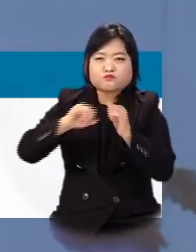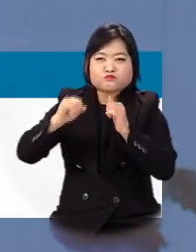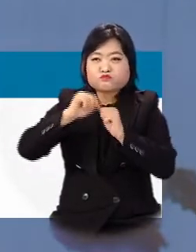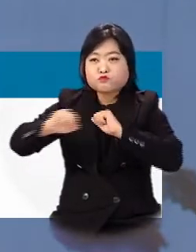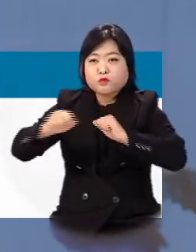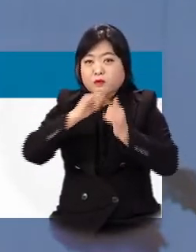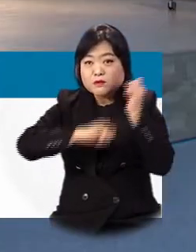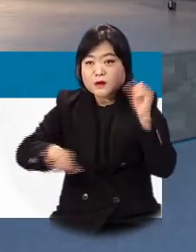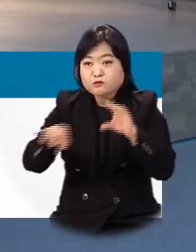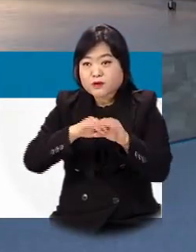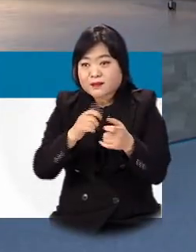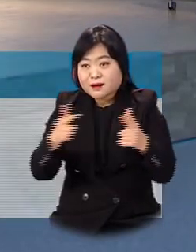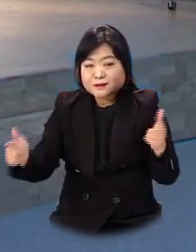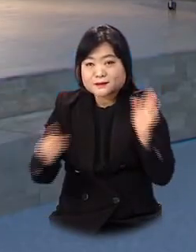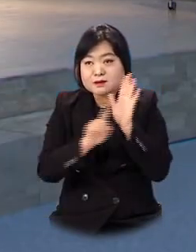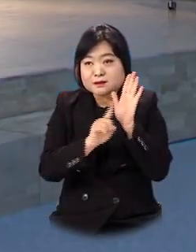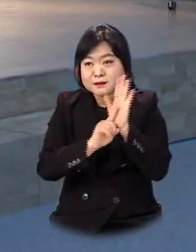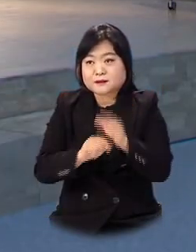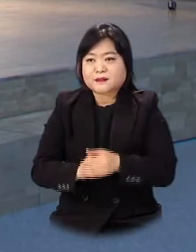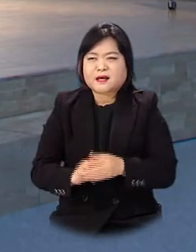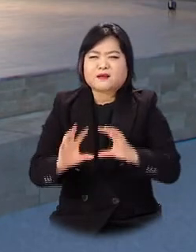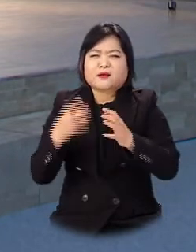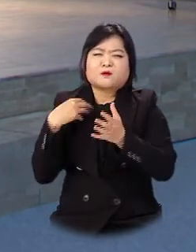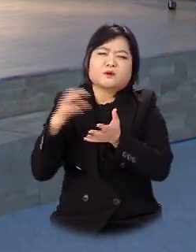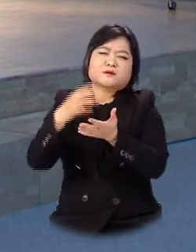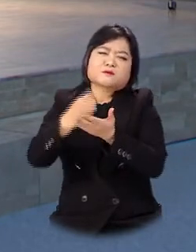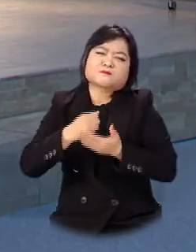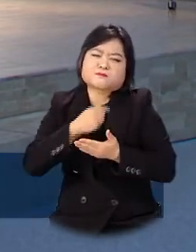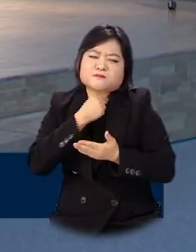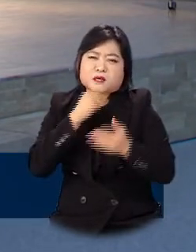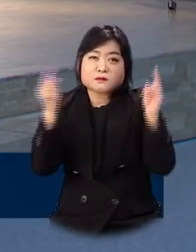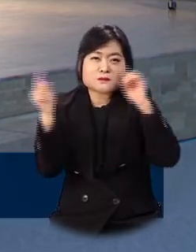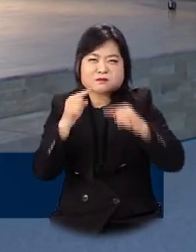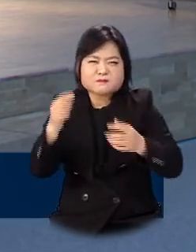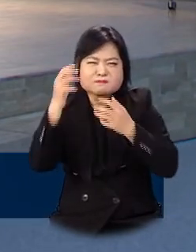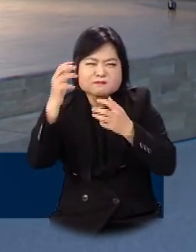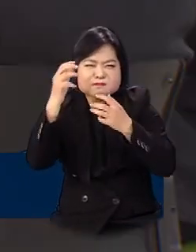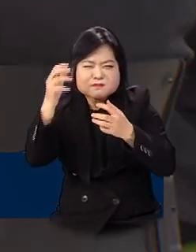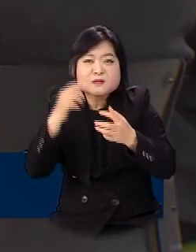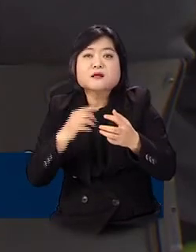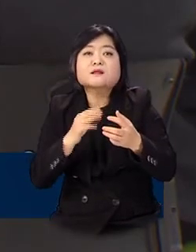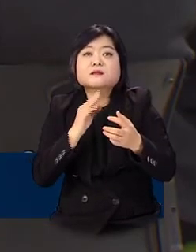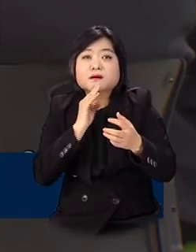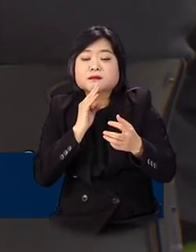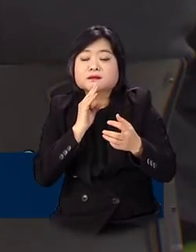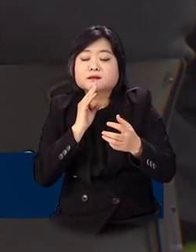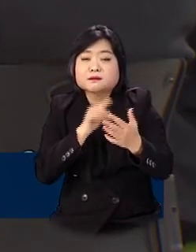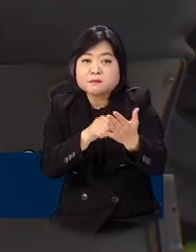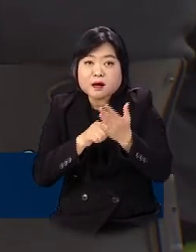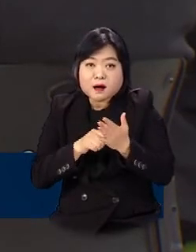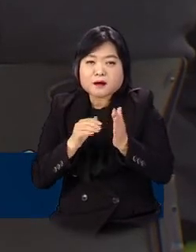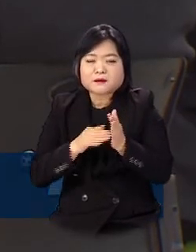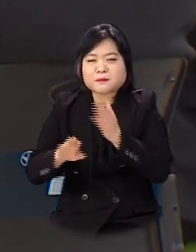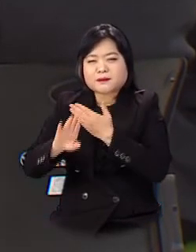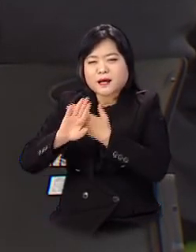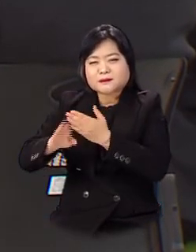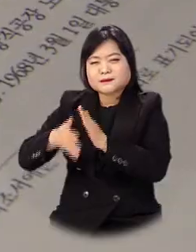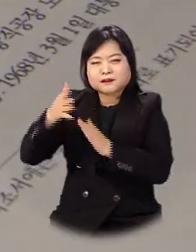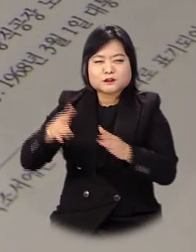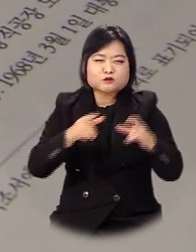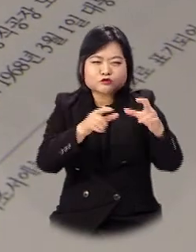다양한 콘텐츠를 전시. 나라를 되찾겠다는 열기가 전국적으로 뜨거웠던 게 사실로 드러난 만큼 다른 시군에서도